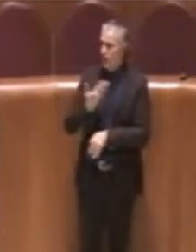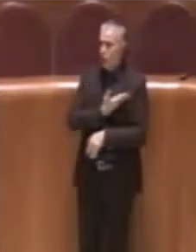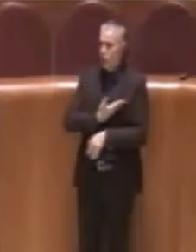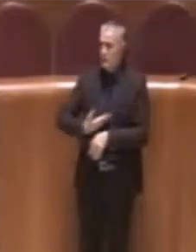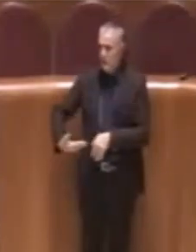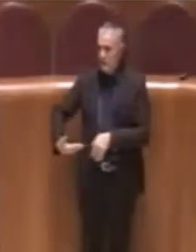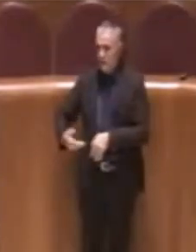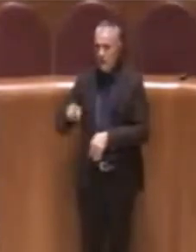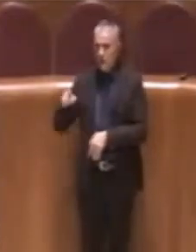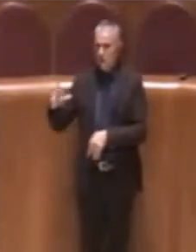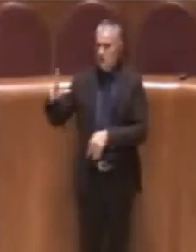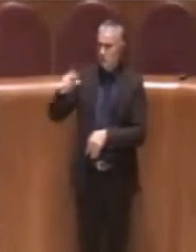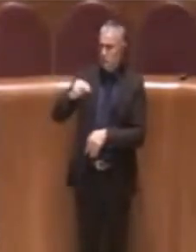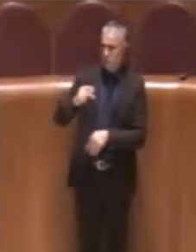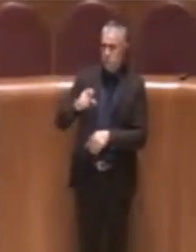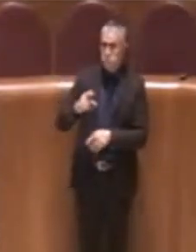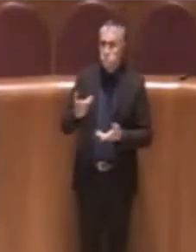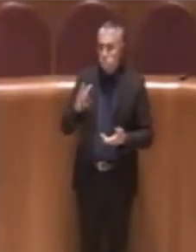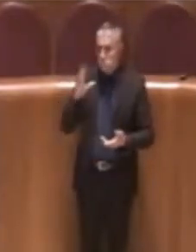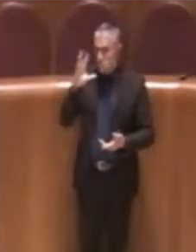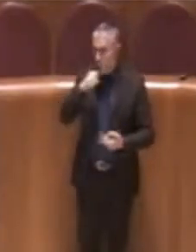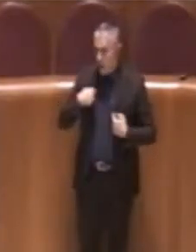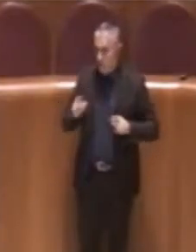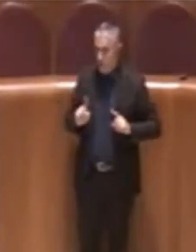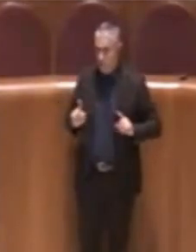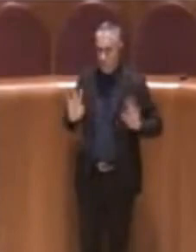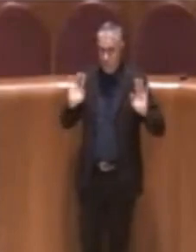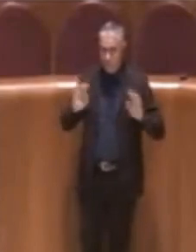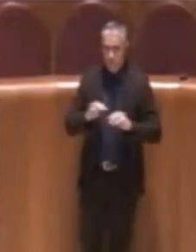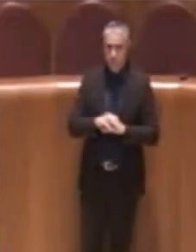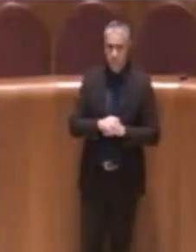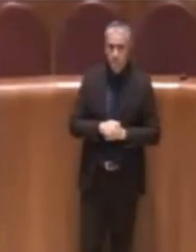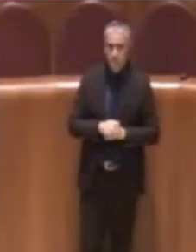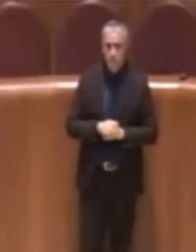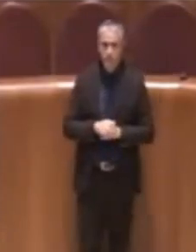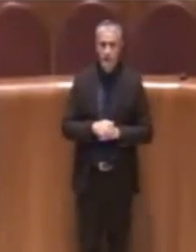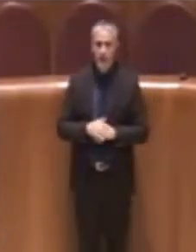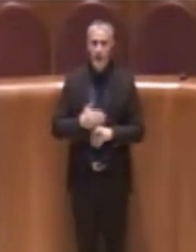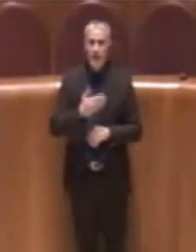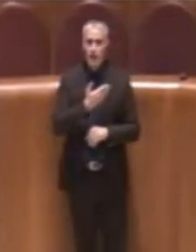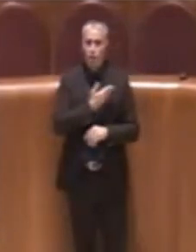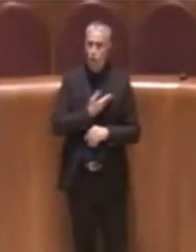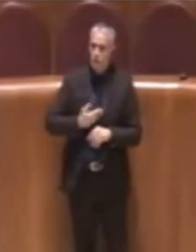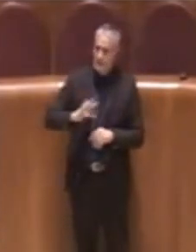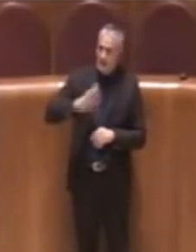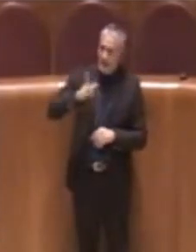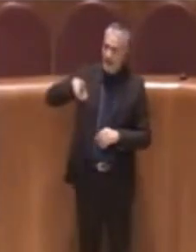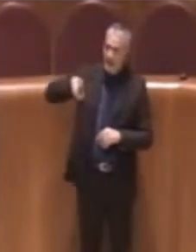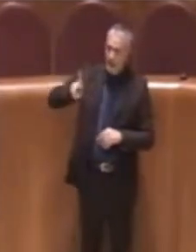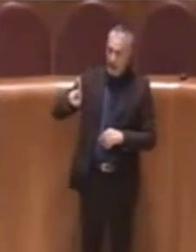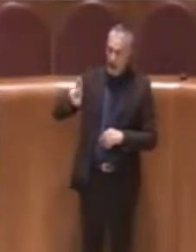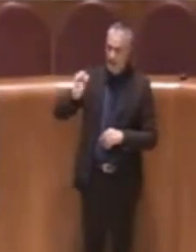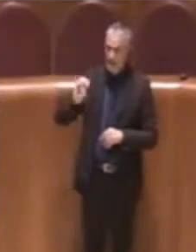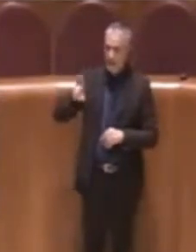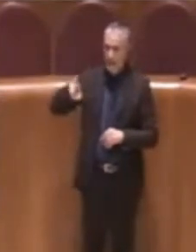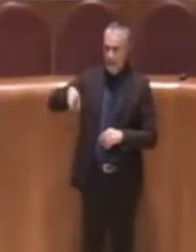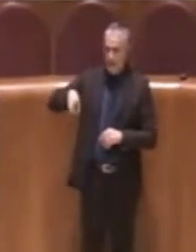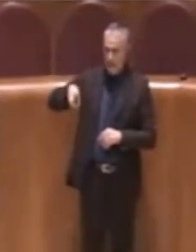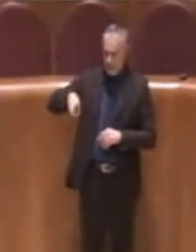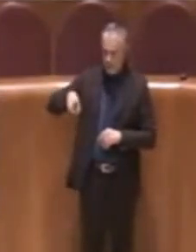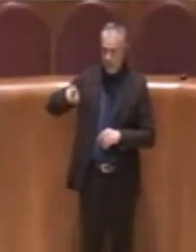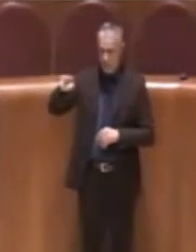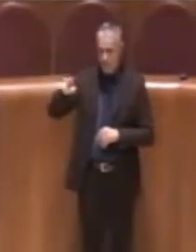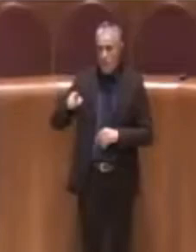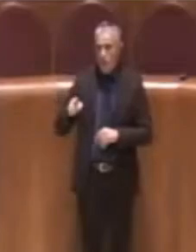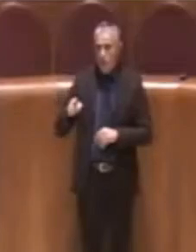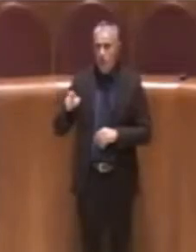consigliere in merito. Il consigliere De Priamo solleva il discorso che l'hanno fatto anche altri consiglieri, che la delibera